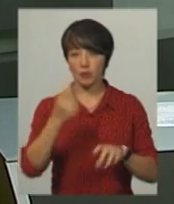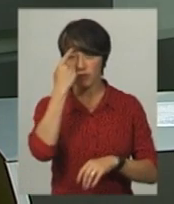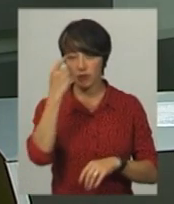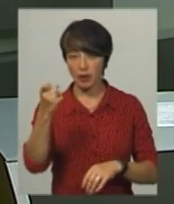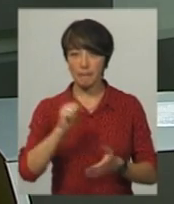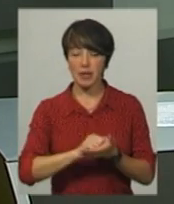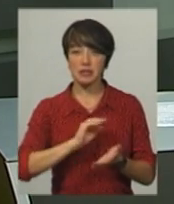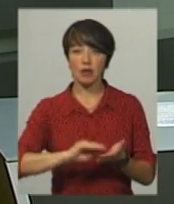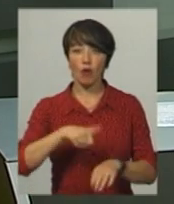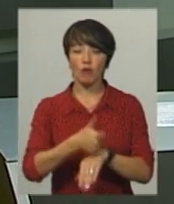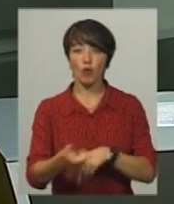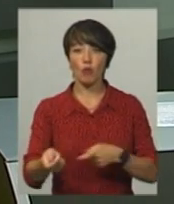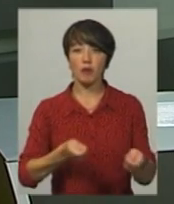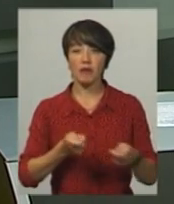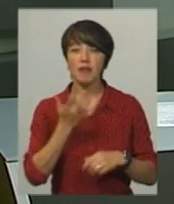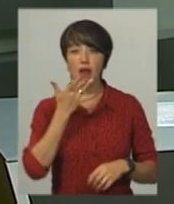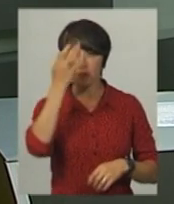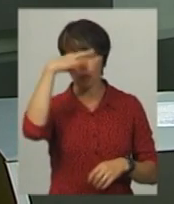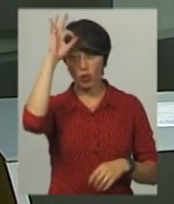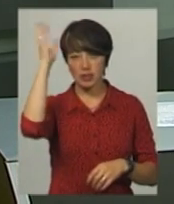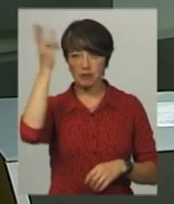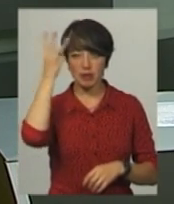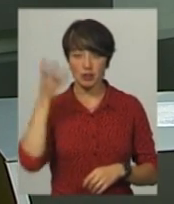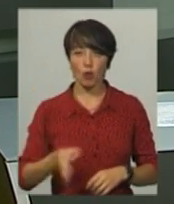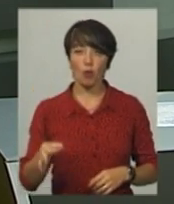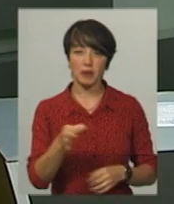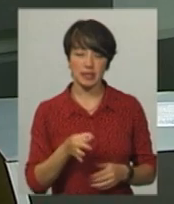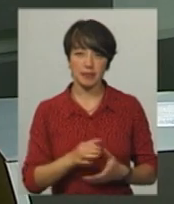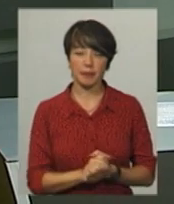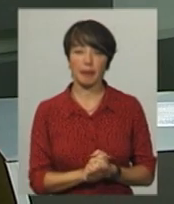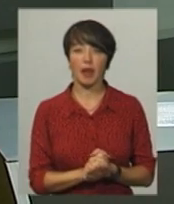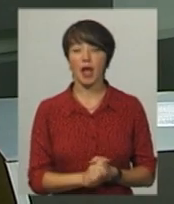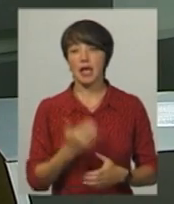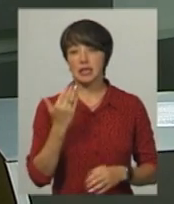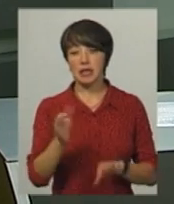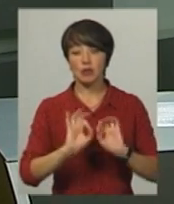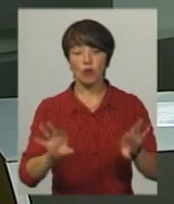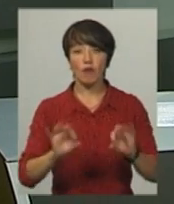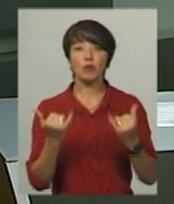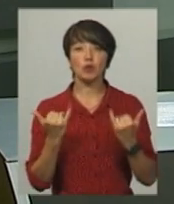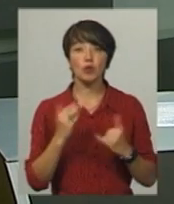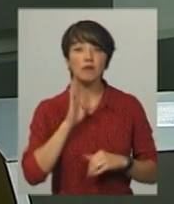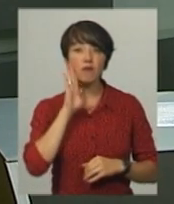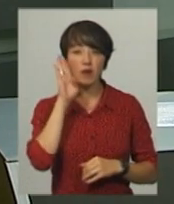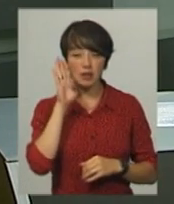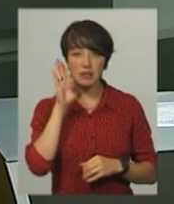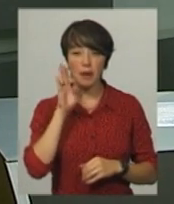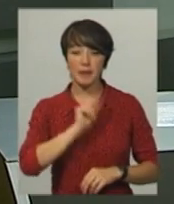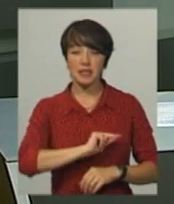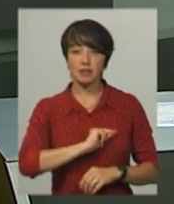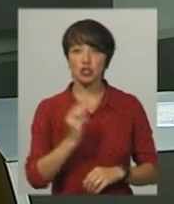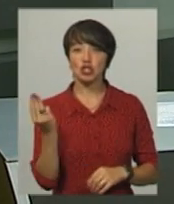повідомила прес-секретар головного управління Нацполіції Хмельницької області Інна Глега. За її словами, сьогодні вранці